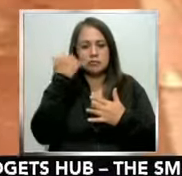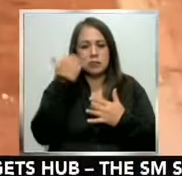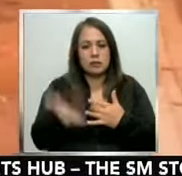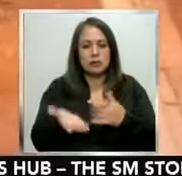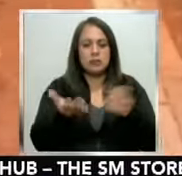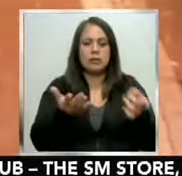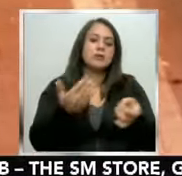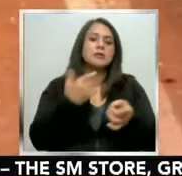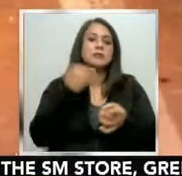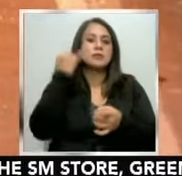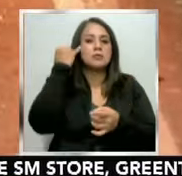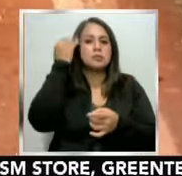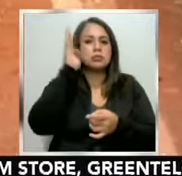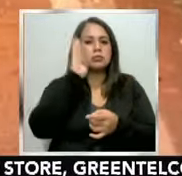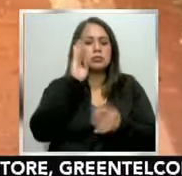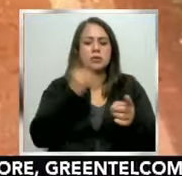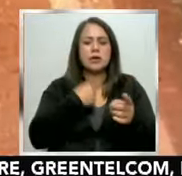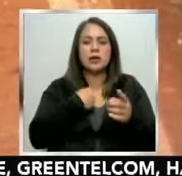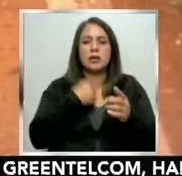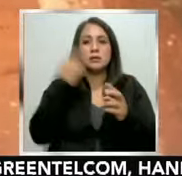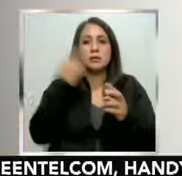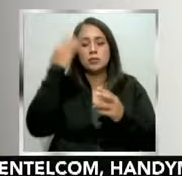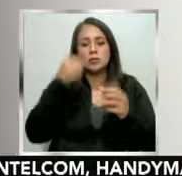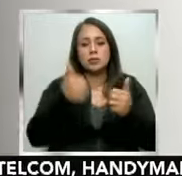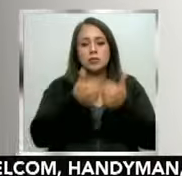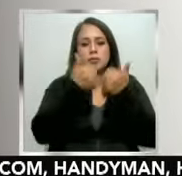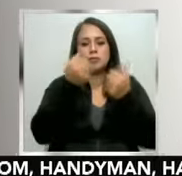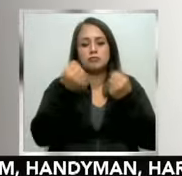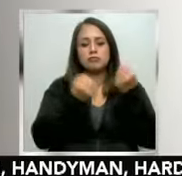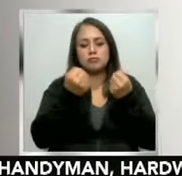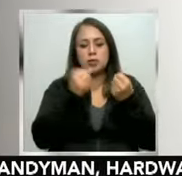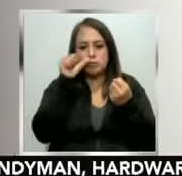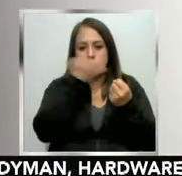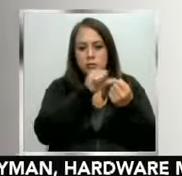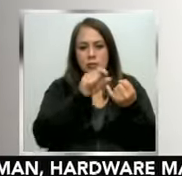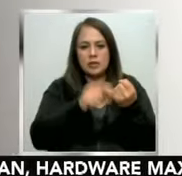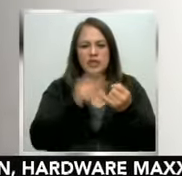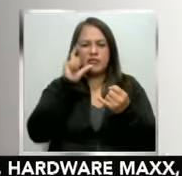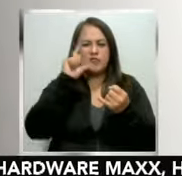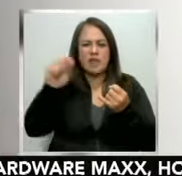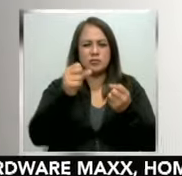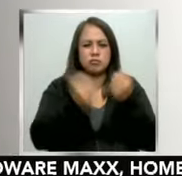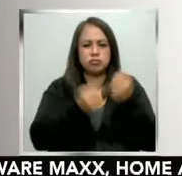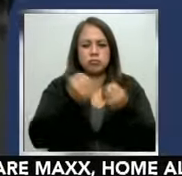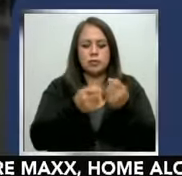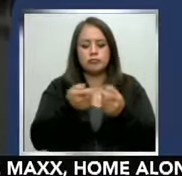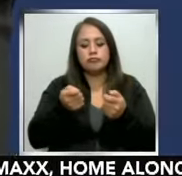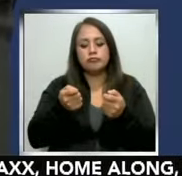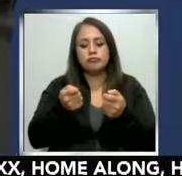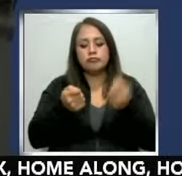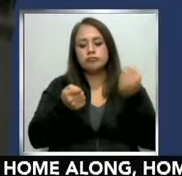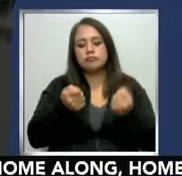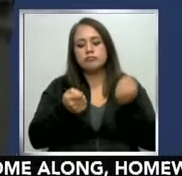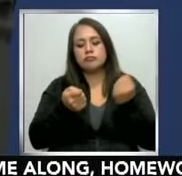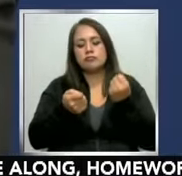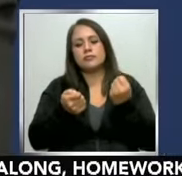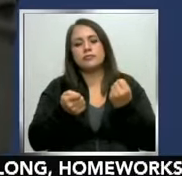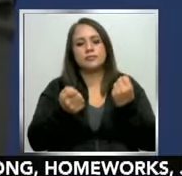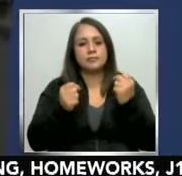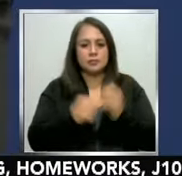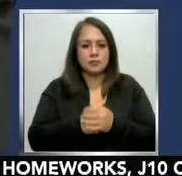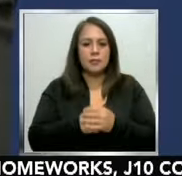ng mga aksidente sa kalsada, pagmamaneho ng lasing, speeding at pagtitext habang nagmamaneho. Many